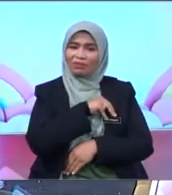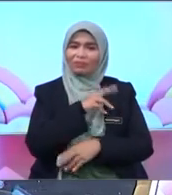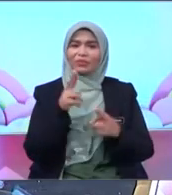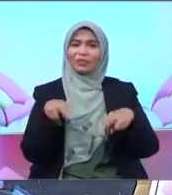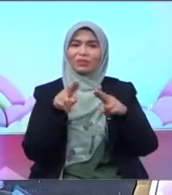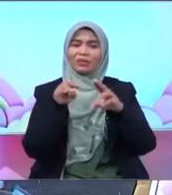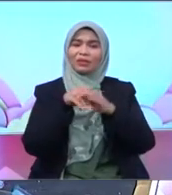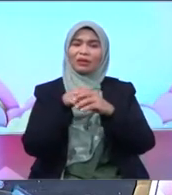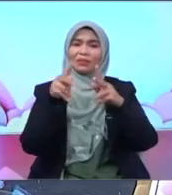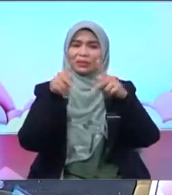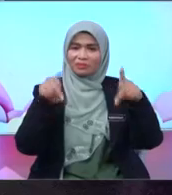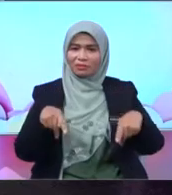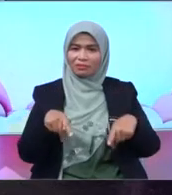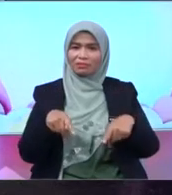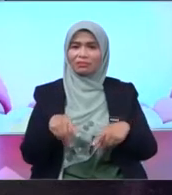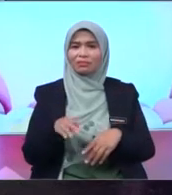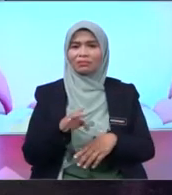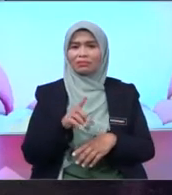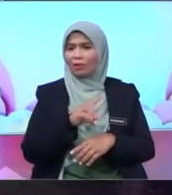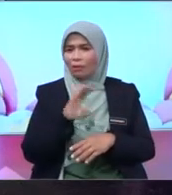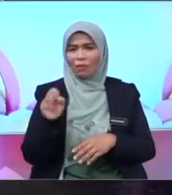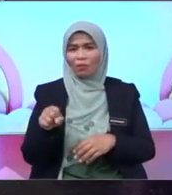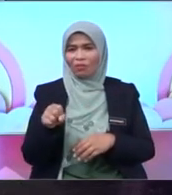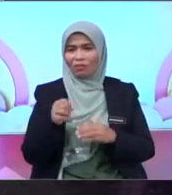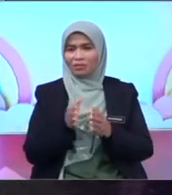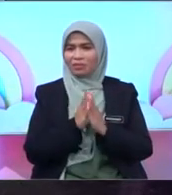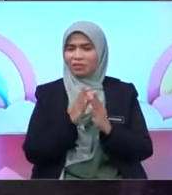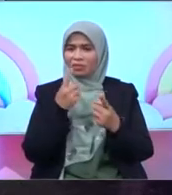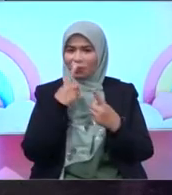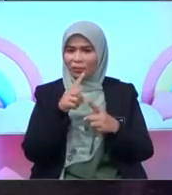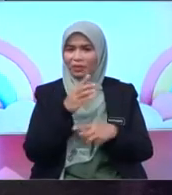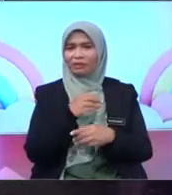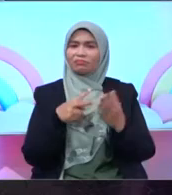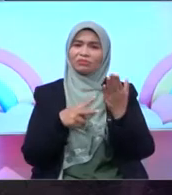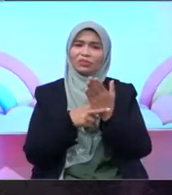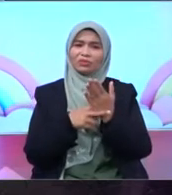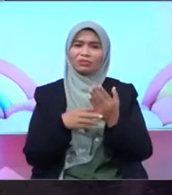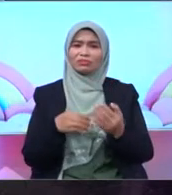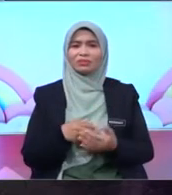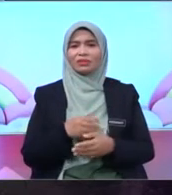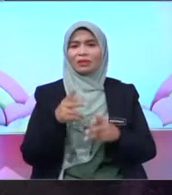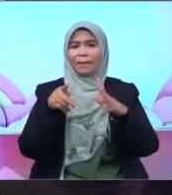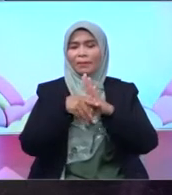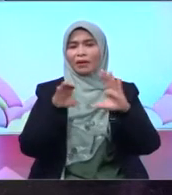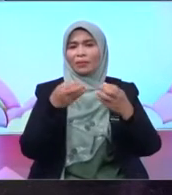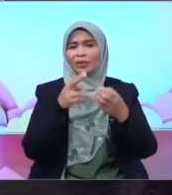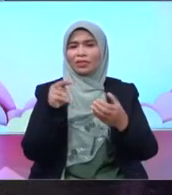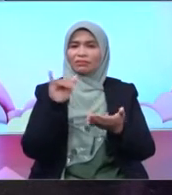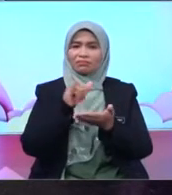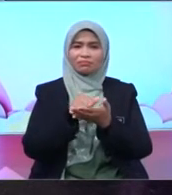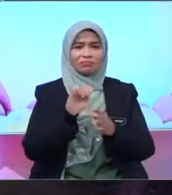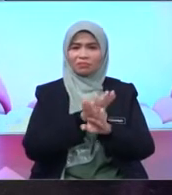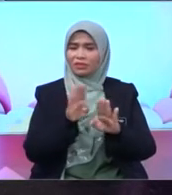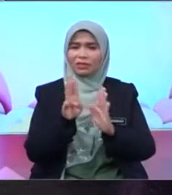betul Mira mana boleh kita minta jawab Aurel dapat kita tulis tiru gula robot itu ada tidak boleh